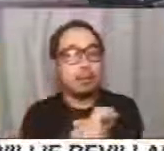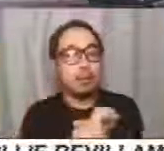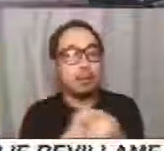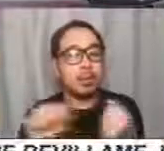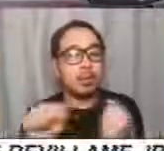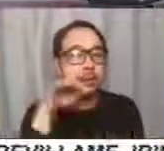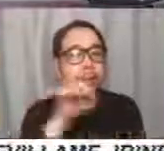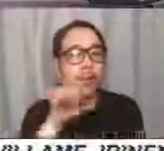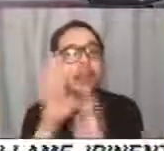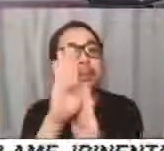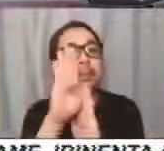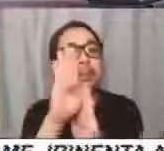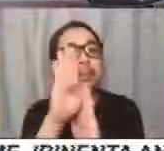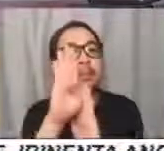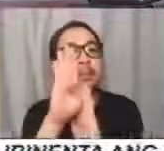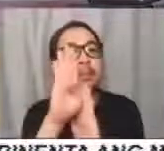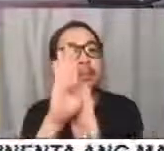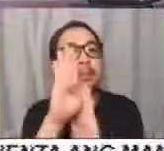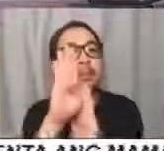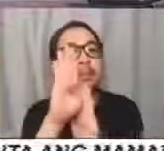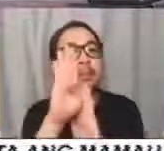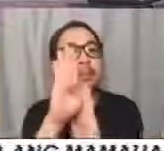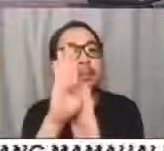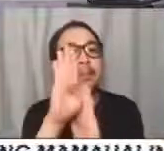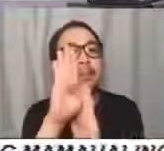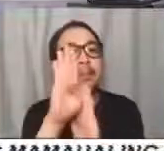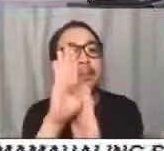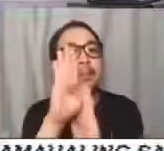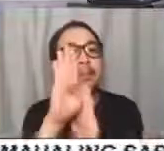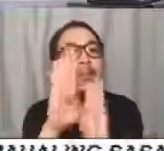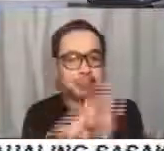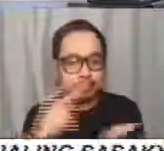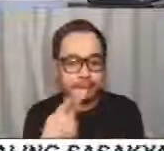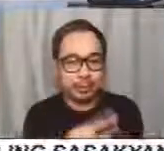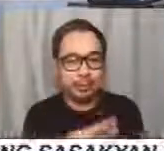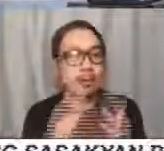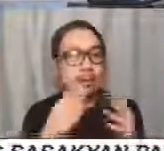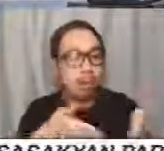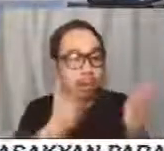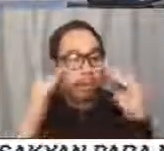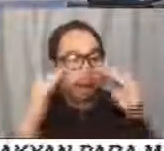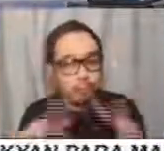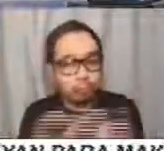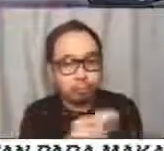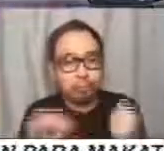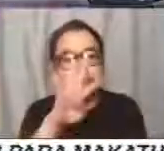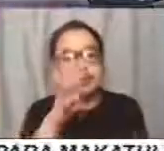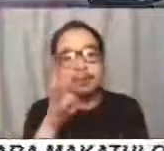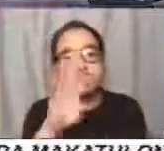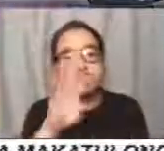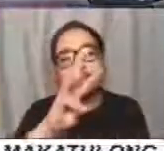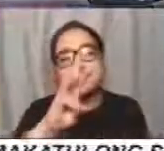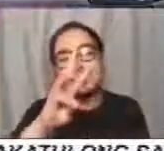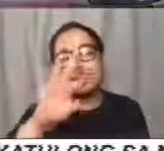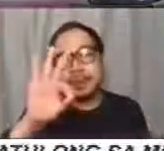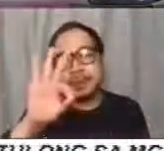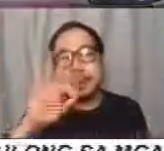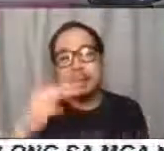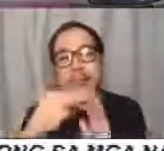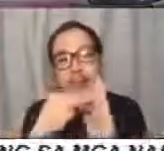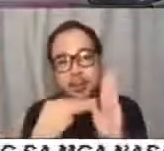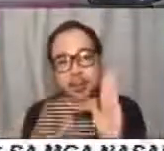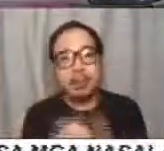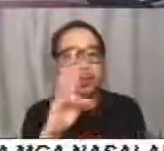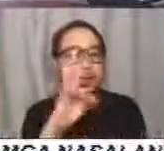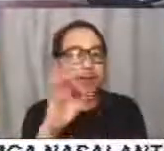Makakapanayan po natin si Ginoong Mark Timbalang, tagapagsalita po ng NDRRMC. Magandang umaga po, Sir Mark. Rise and shine. Si Diane Carrer